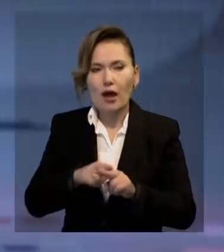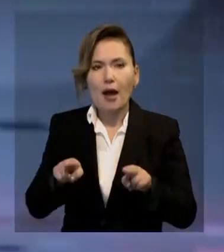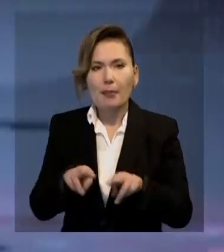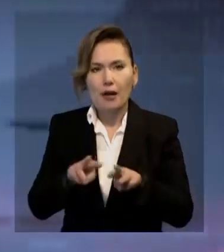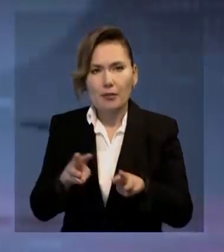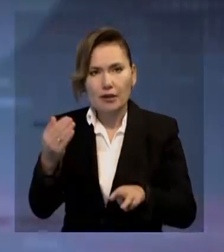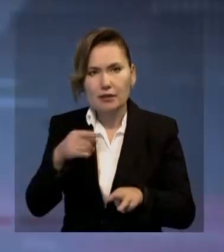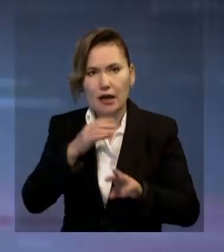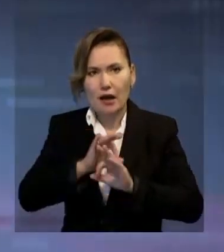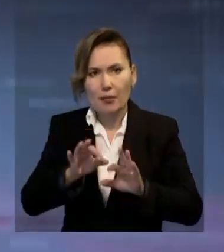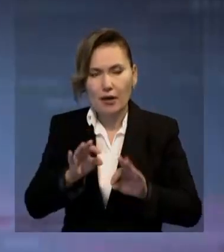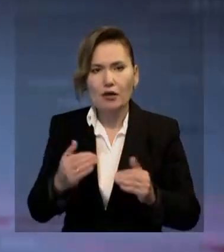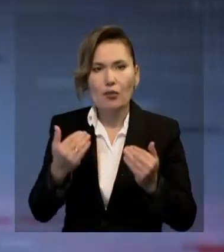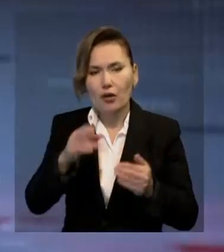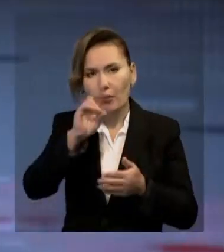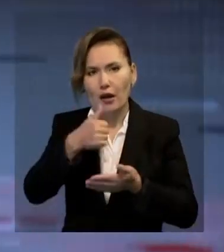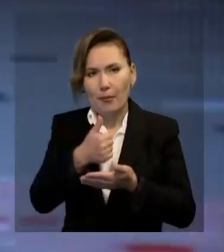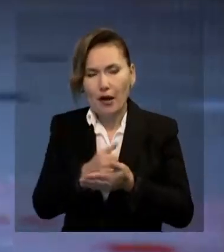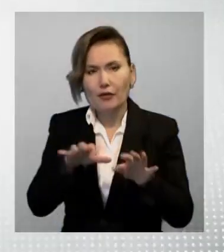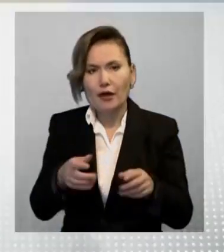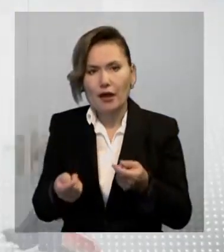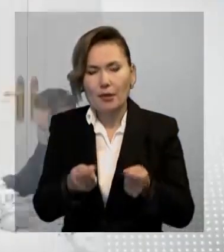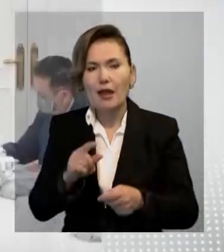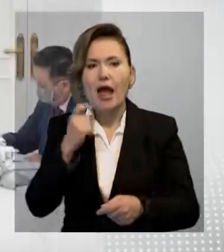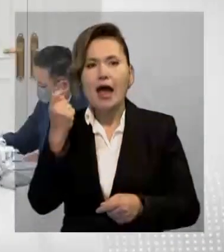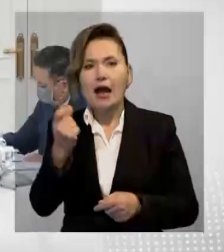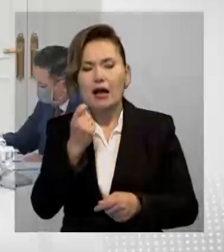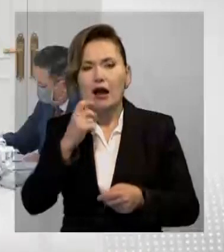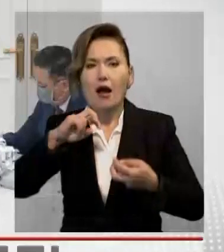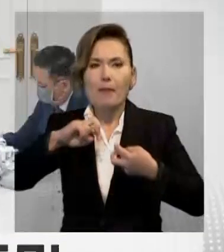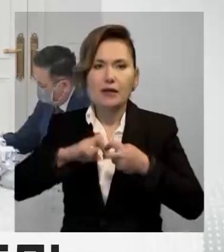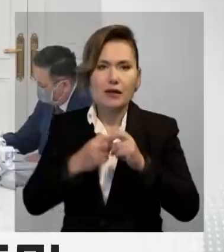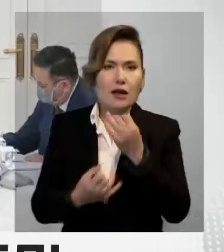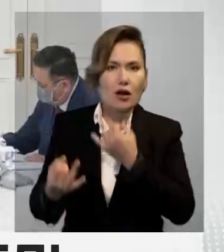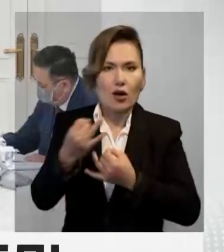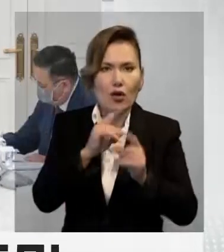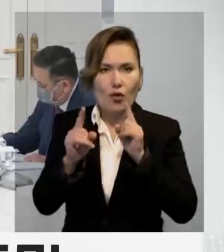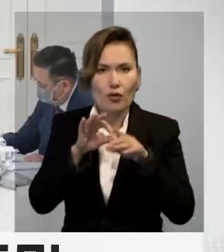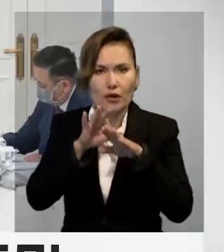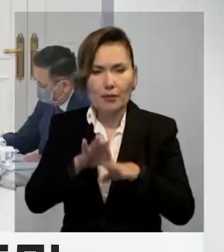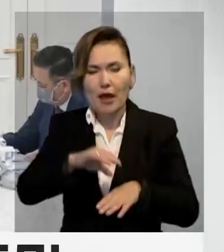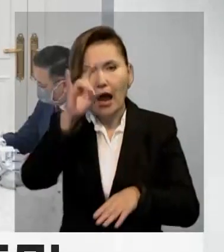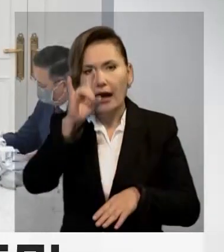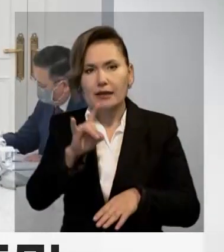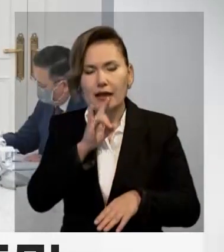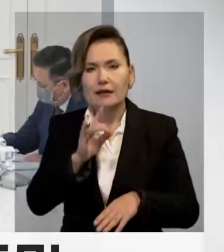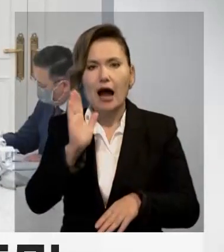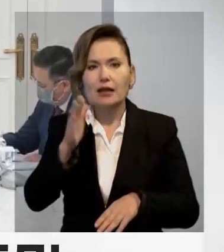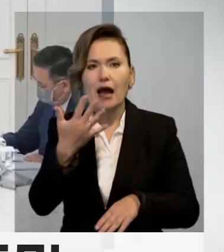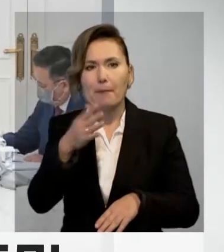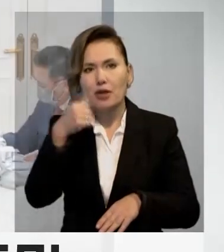Бүгін Ақордада мемлекет басшысының төрағалымен экономикалық мәселелер жөніндегі кеңес өтті. Жиында елдің алдағы 5 жылға